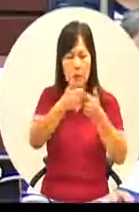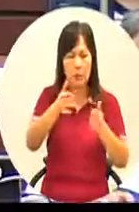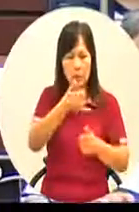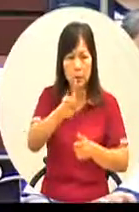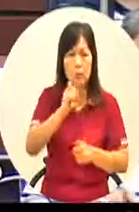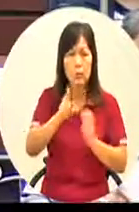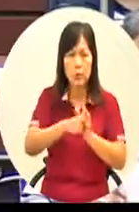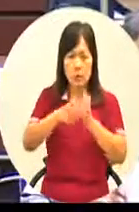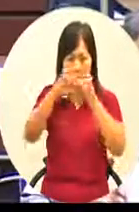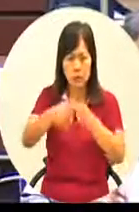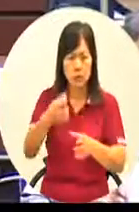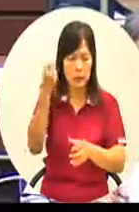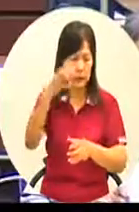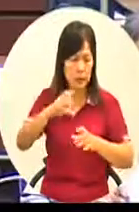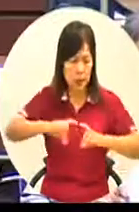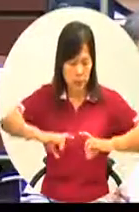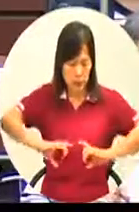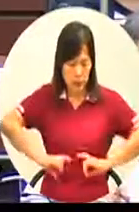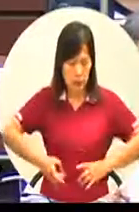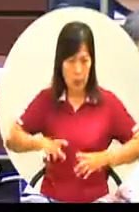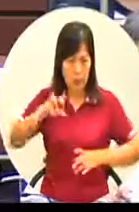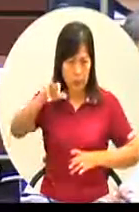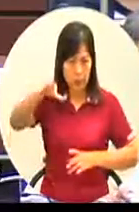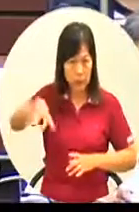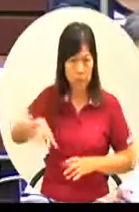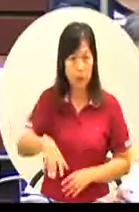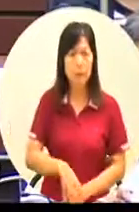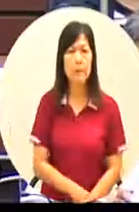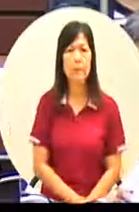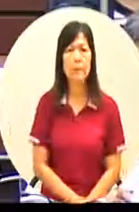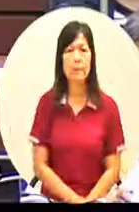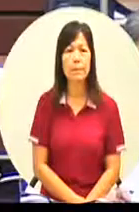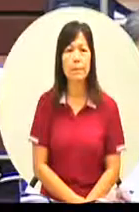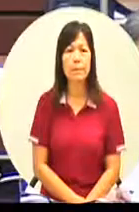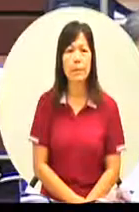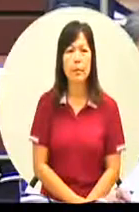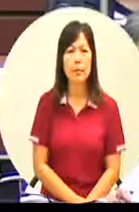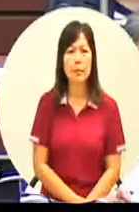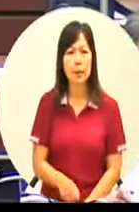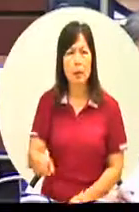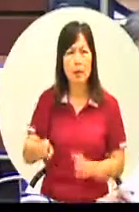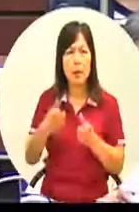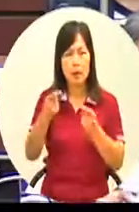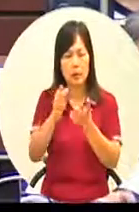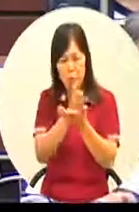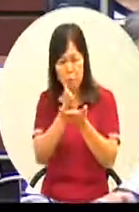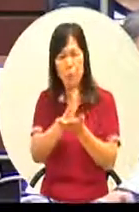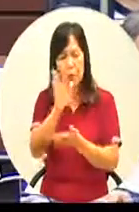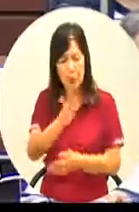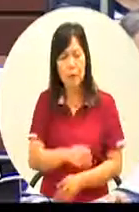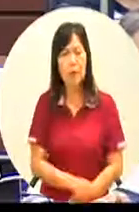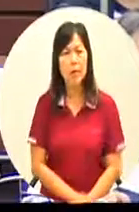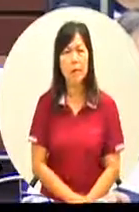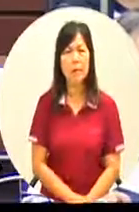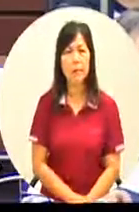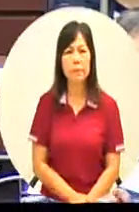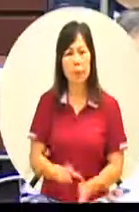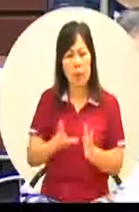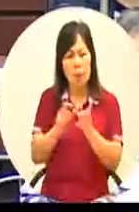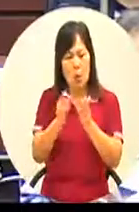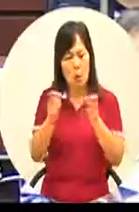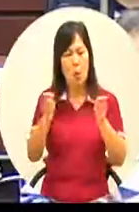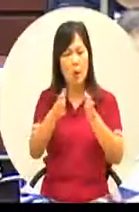一个新的国际机场哈，这个当然也在评估中，但是这个可能要时间比较